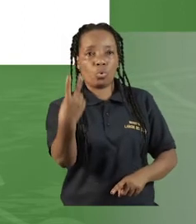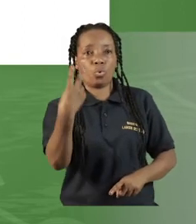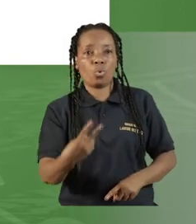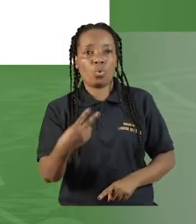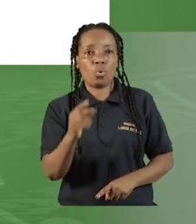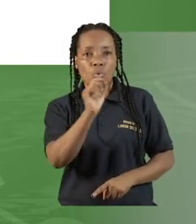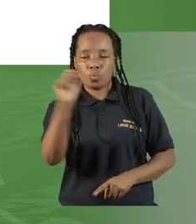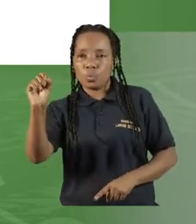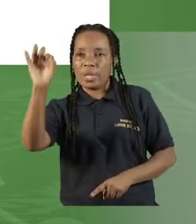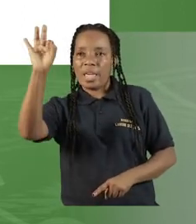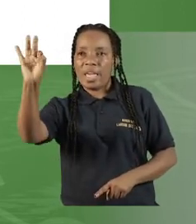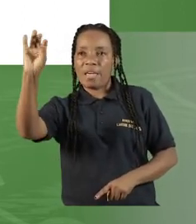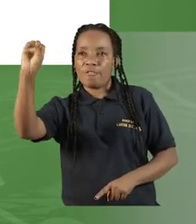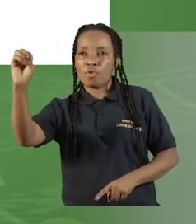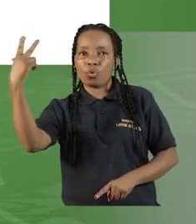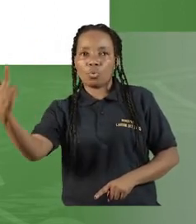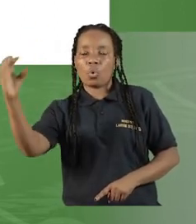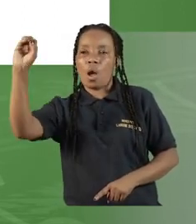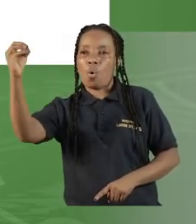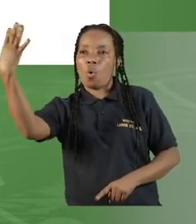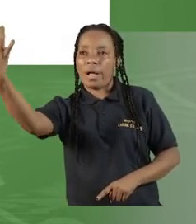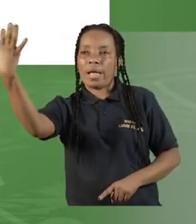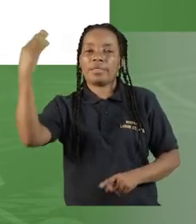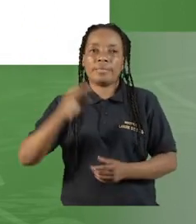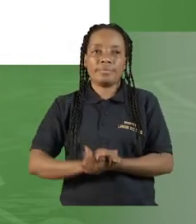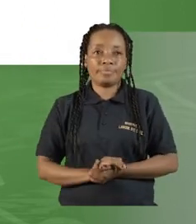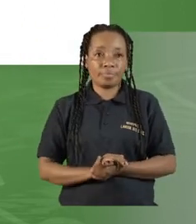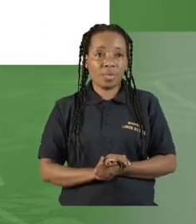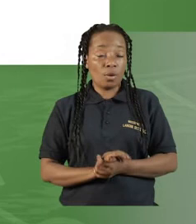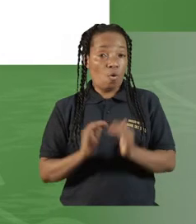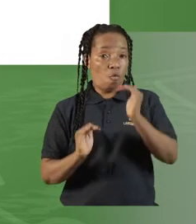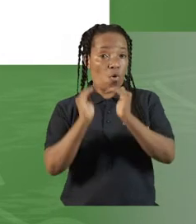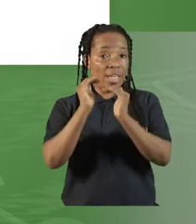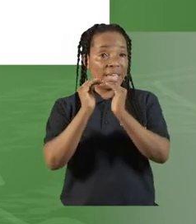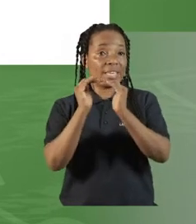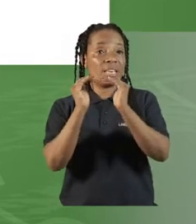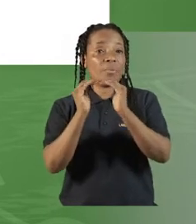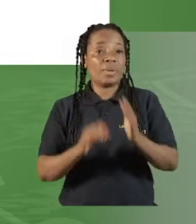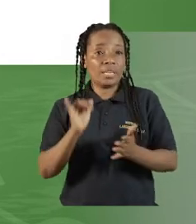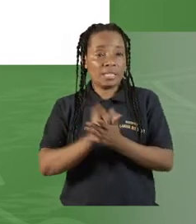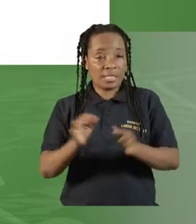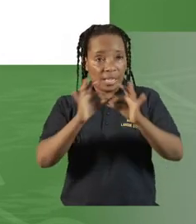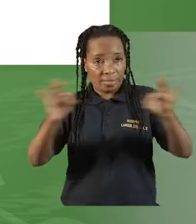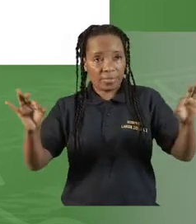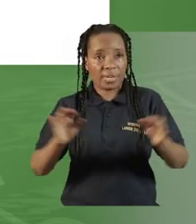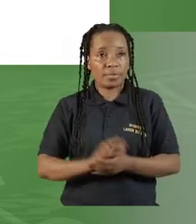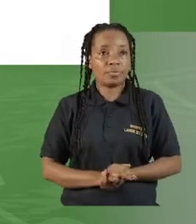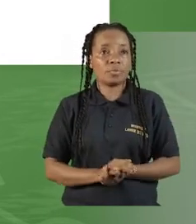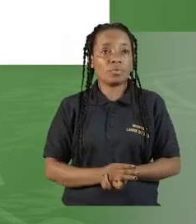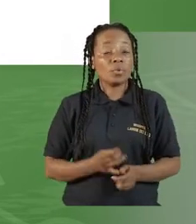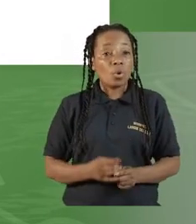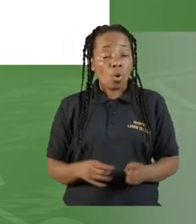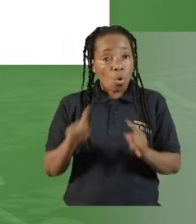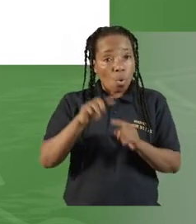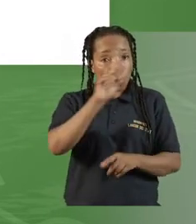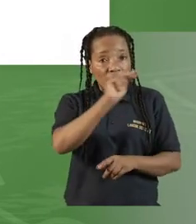Fe3O4. Équilibrons cette équation. Au niveau des produits, il y a 3 atomes de